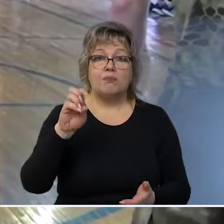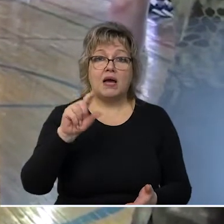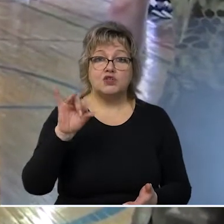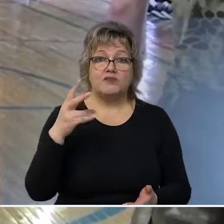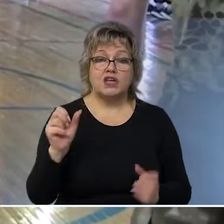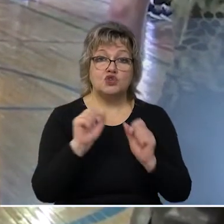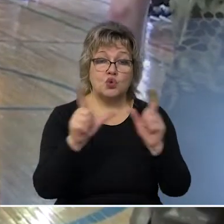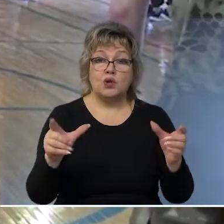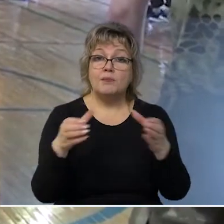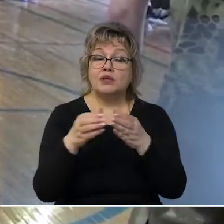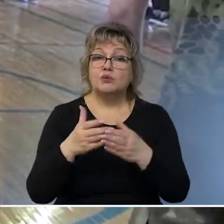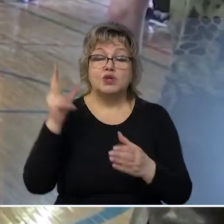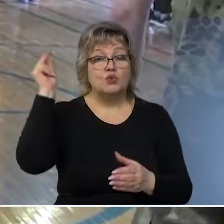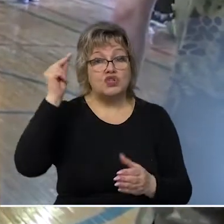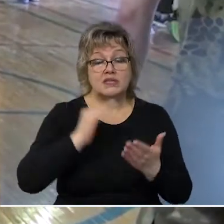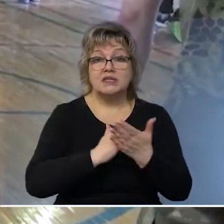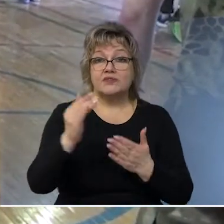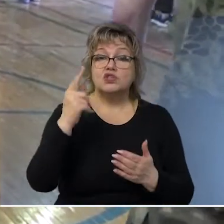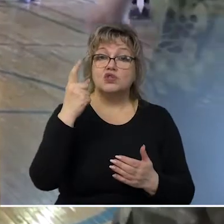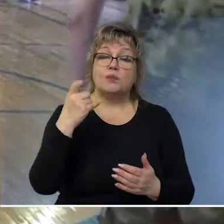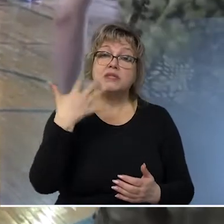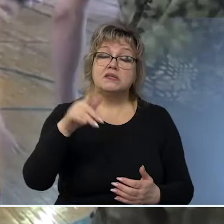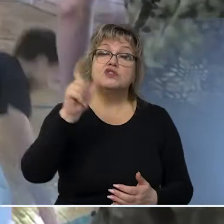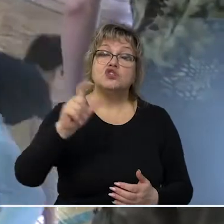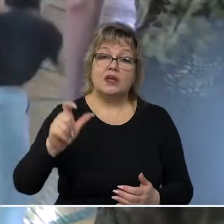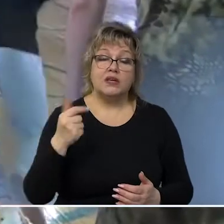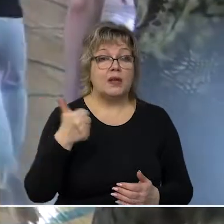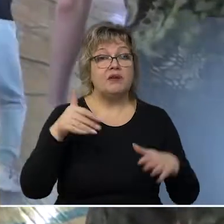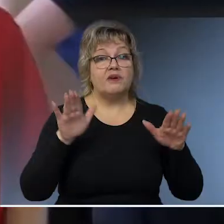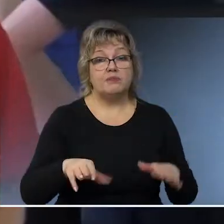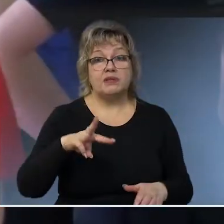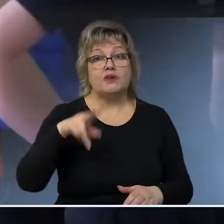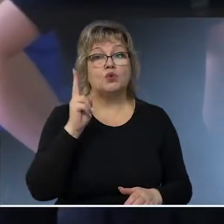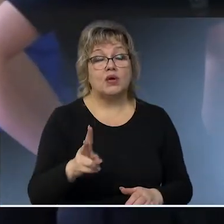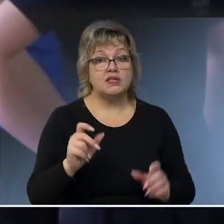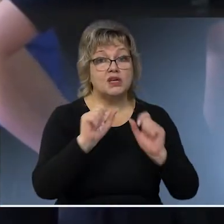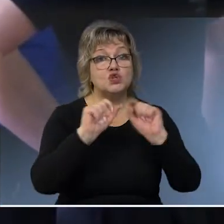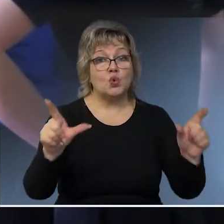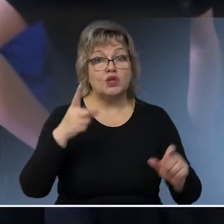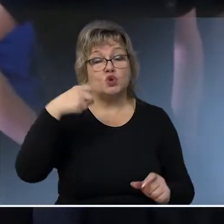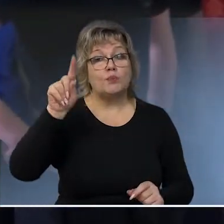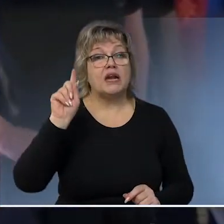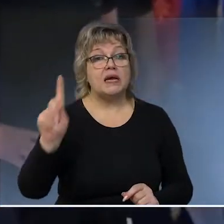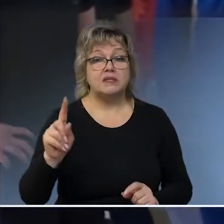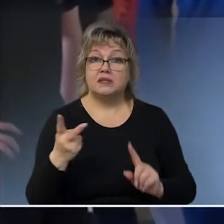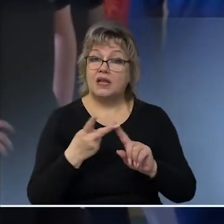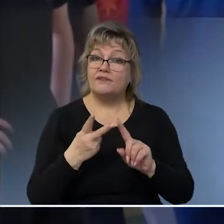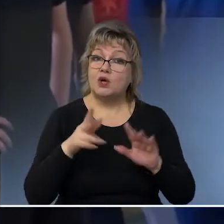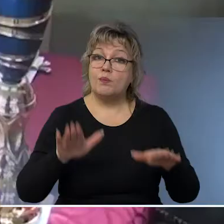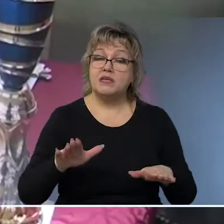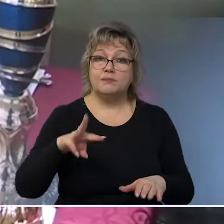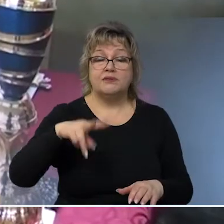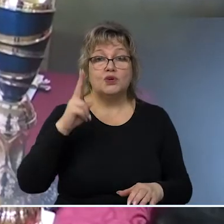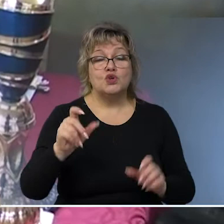Садбазовская школа. В подгруппе, где количество учащихся свыше 150 человек, на первом месте Матвеево-Курганская школа номер 1. На